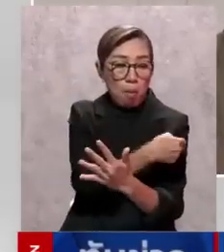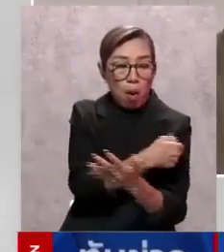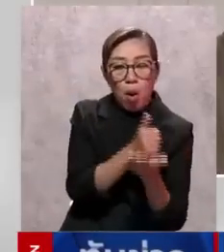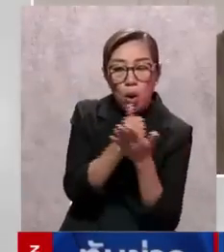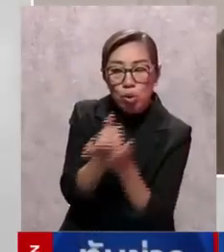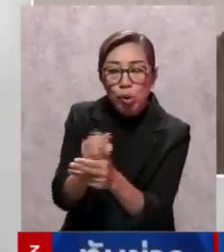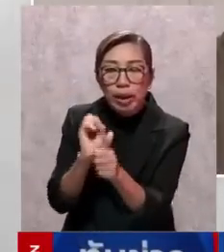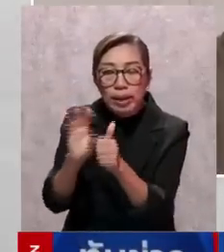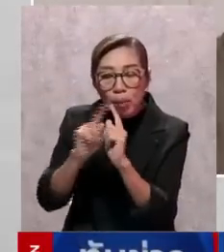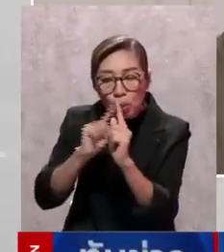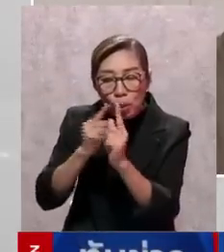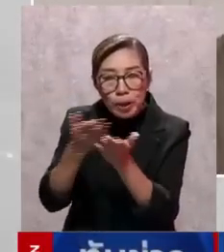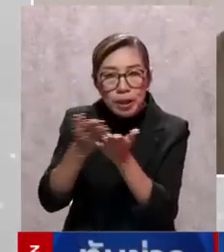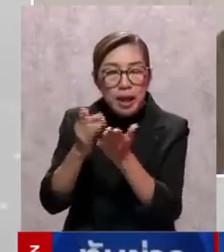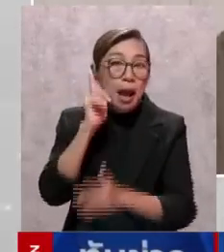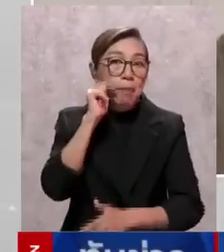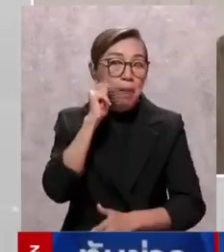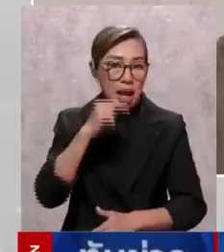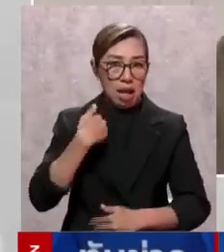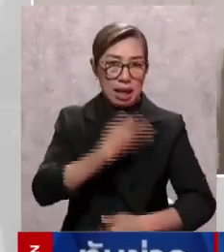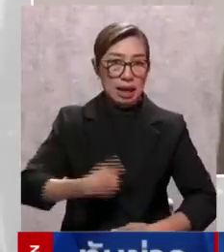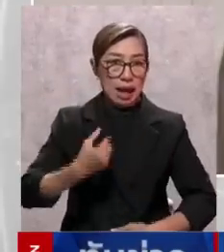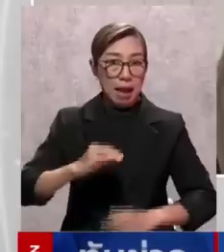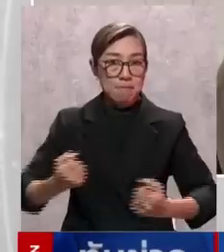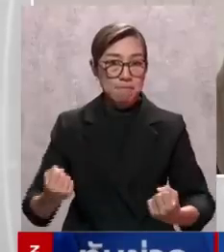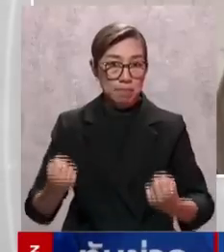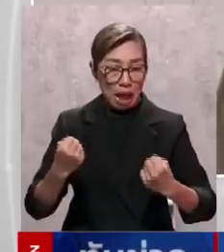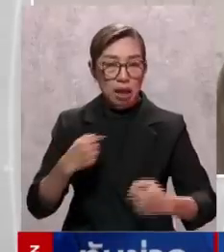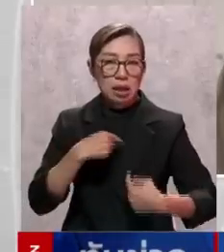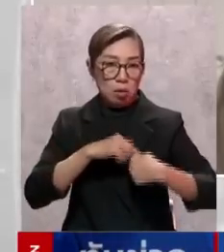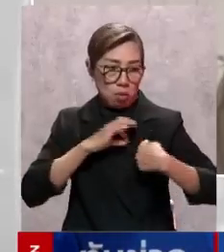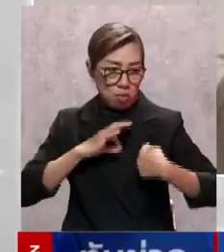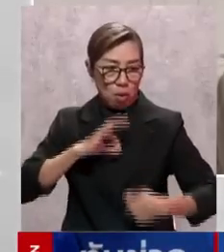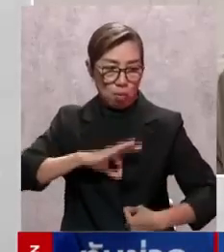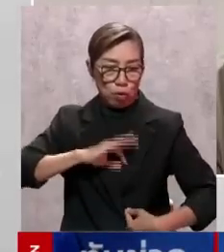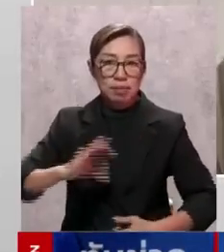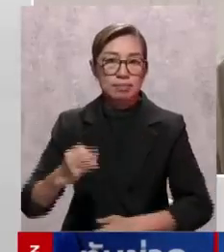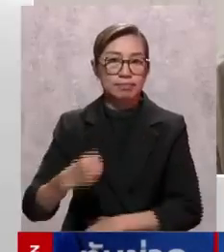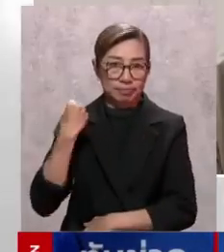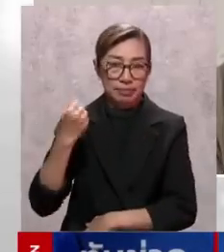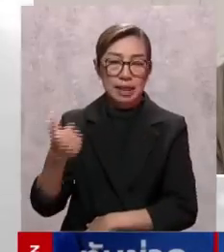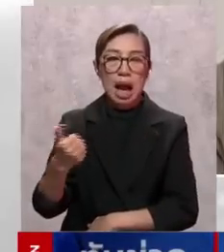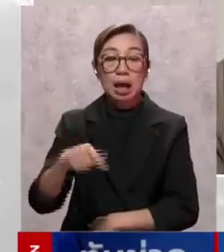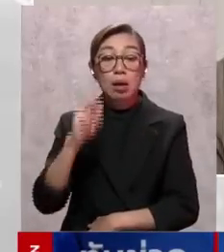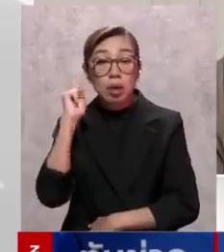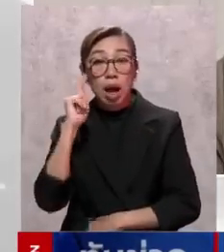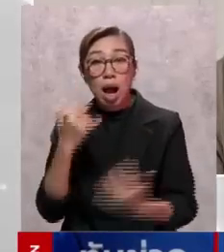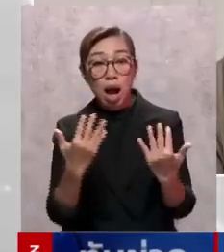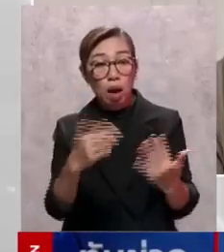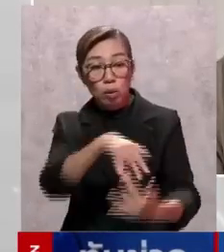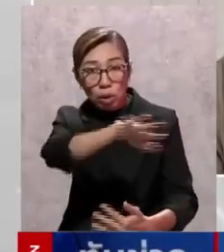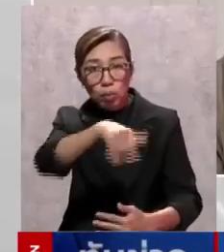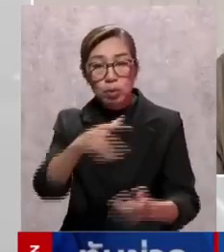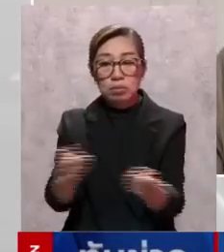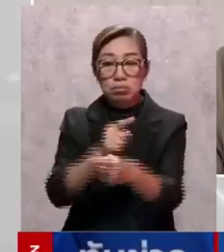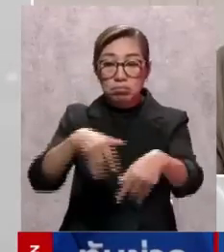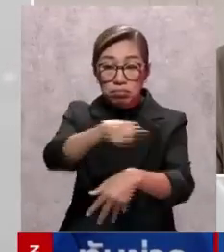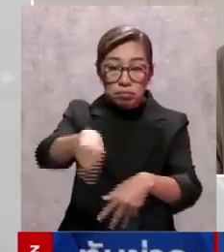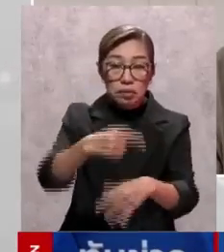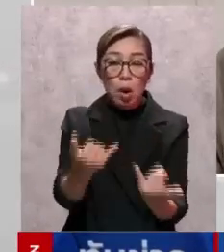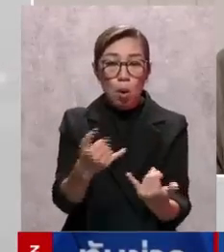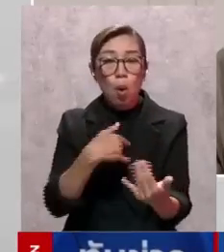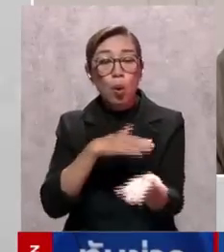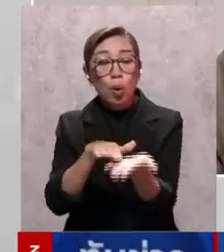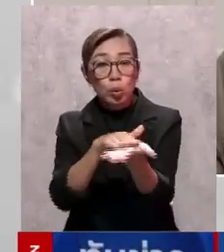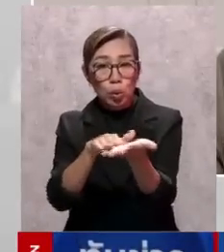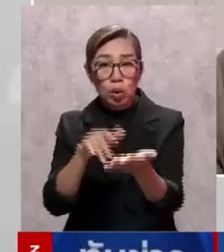าเพื่อให้คุณแม่ฟื้นฟูทั้งทางร่างกายและจิตใจแล้วก็ฝากขอโทษพี่ๆสื่อมวลชนและสังคมที่ยังไม่สามาร